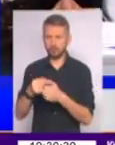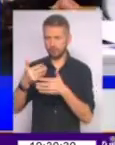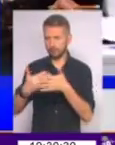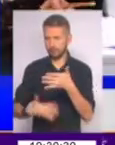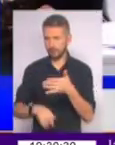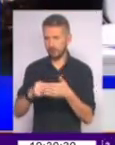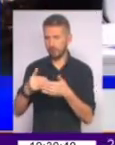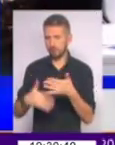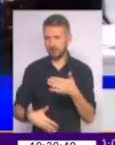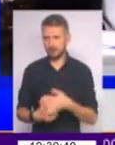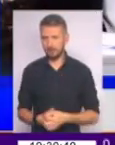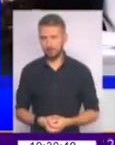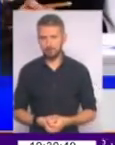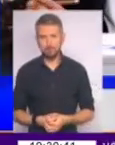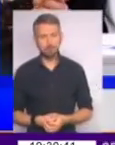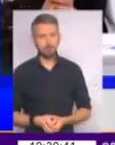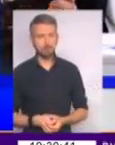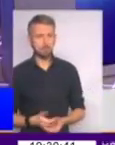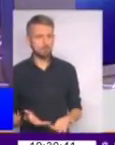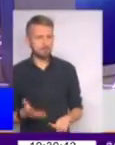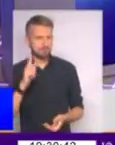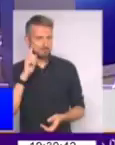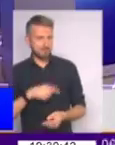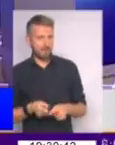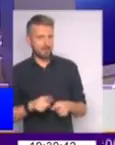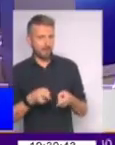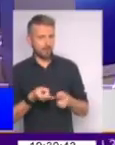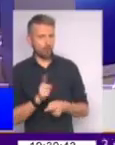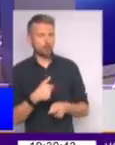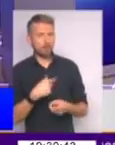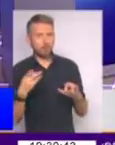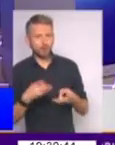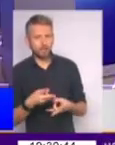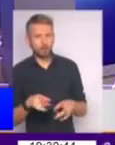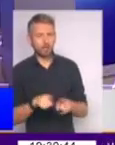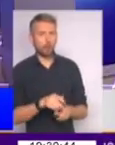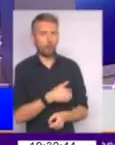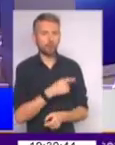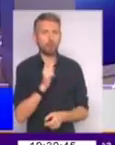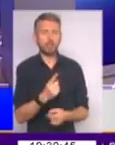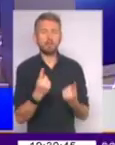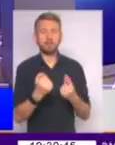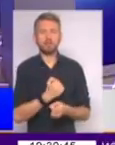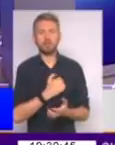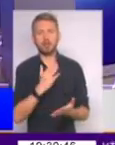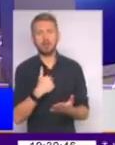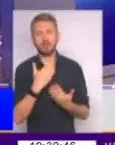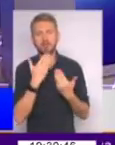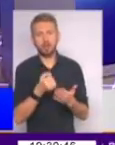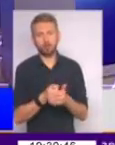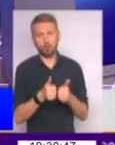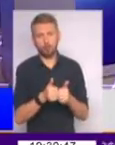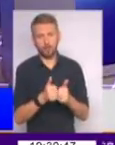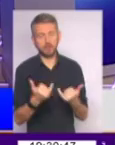в цьому списку? Знаєте, ну це дійсно те, що нам потрібно і те ми хочемо. Але на превеликий жаль, я звертаюся до колеги. На